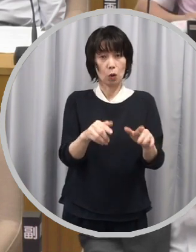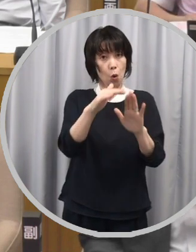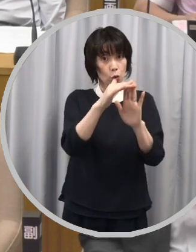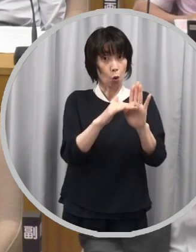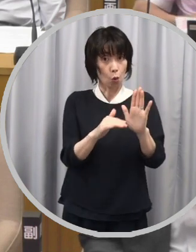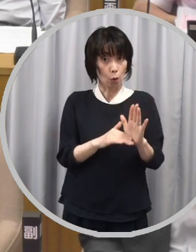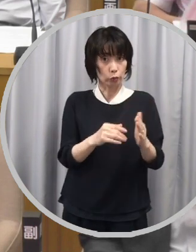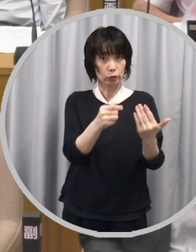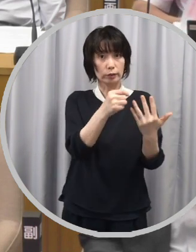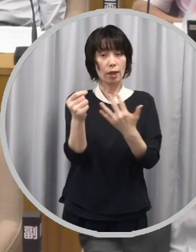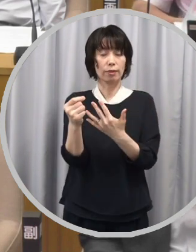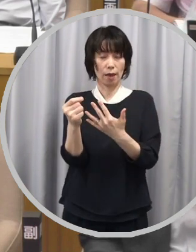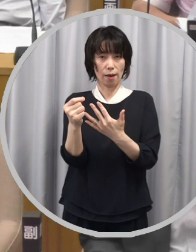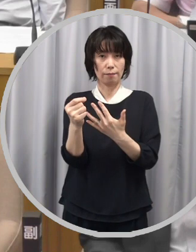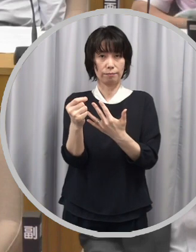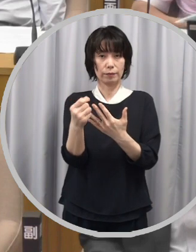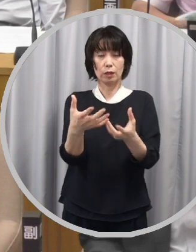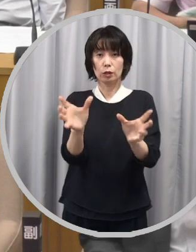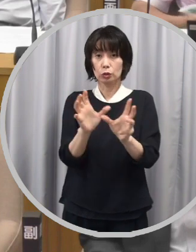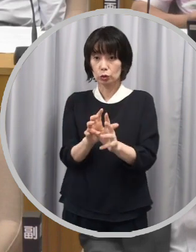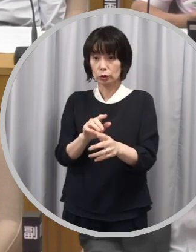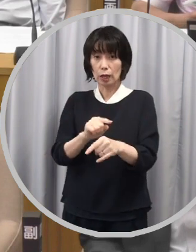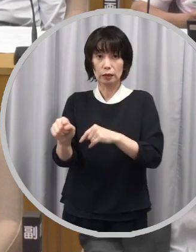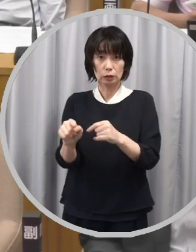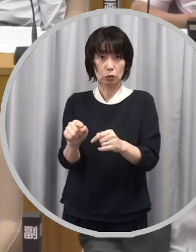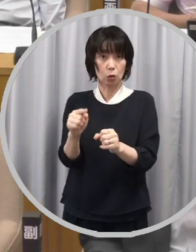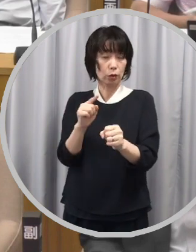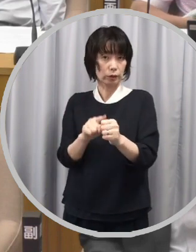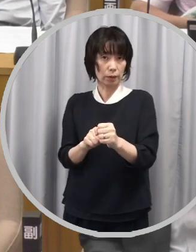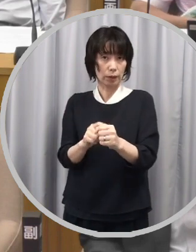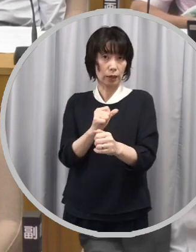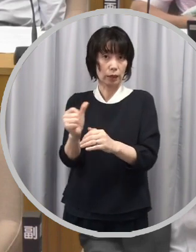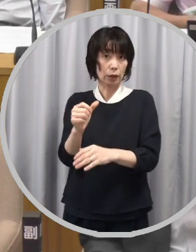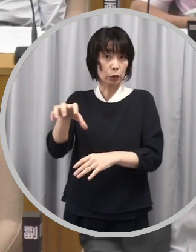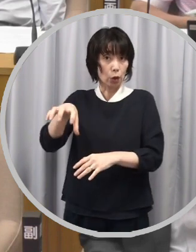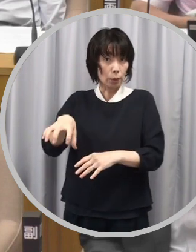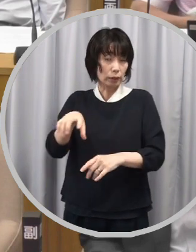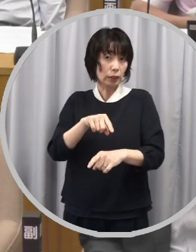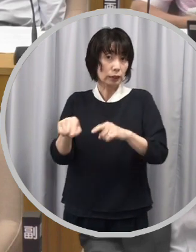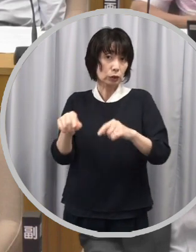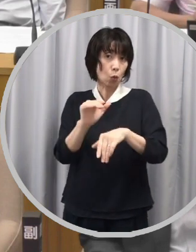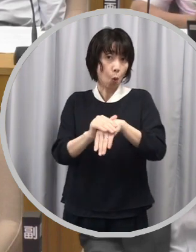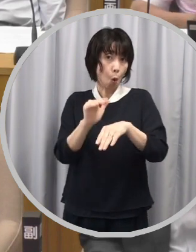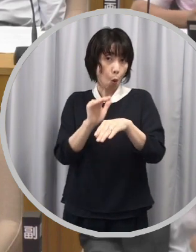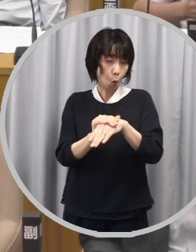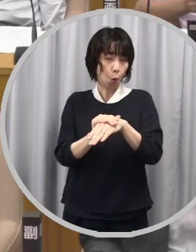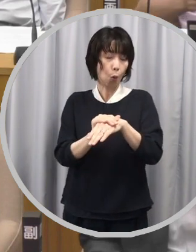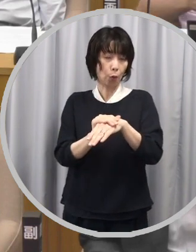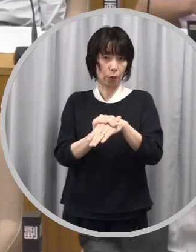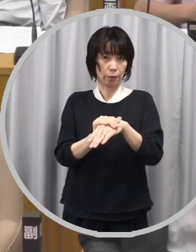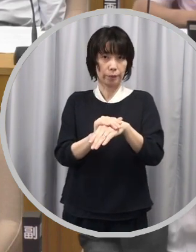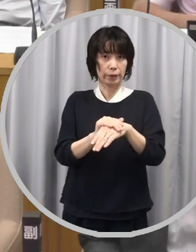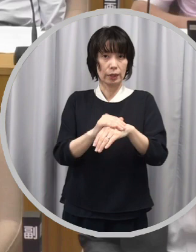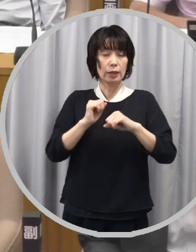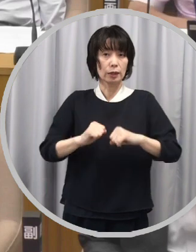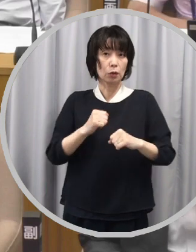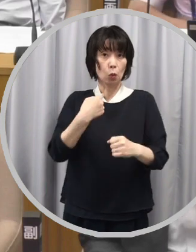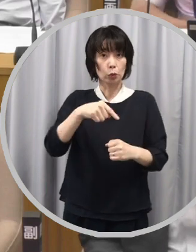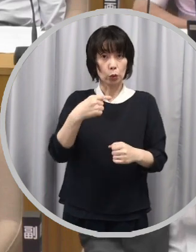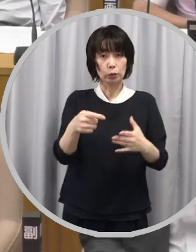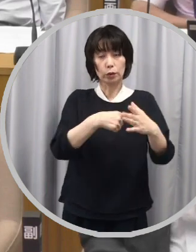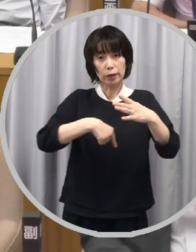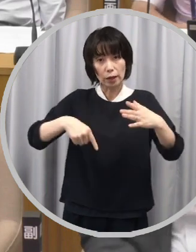項目の選定や、集団指導のための通いの場における指導方法や、健康教育の内容